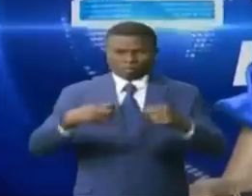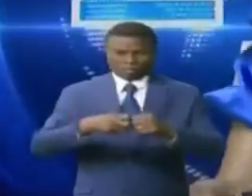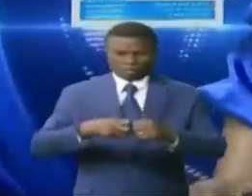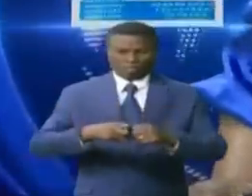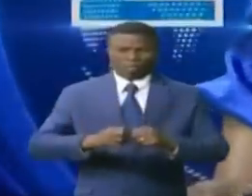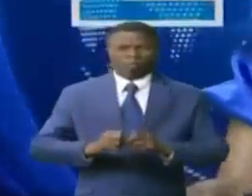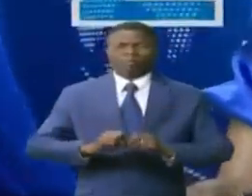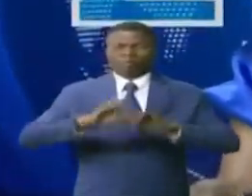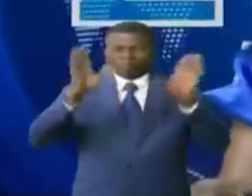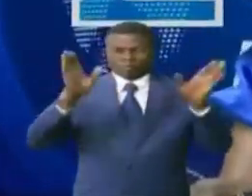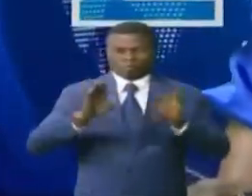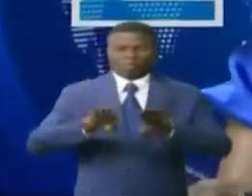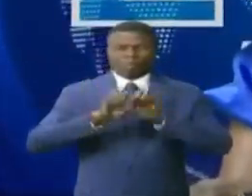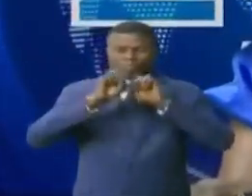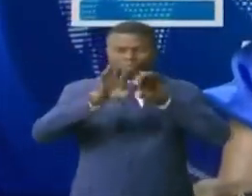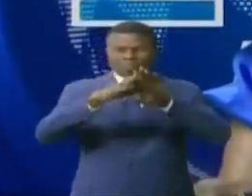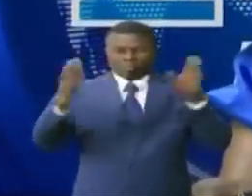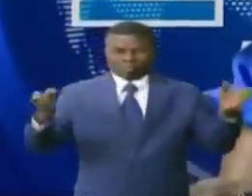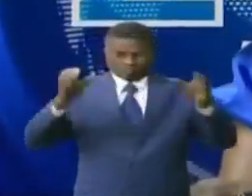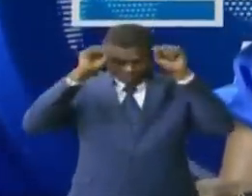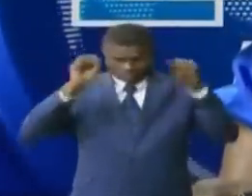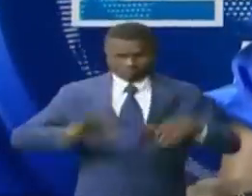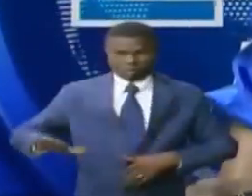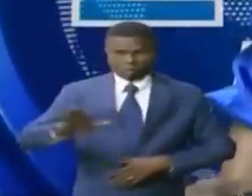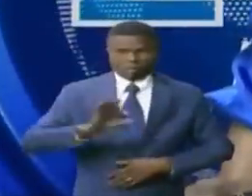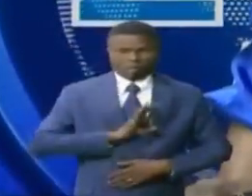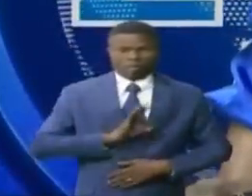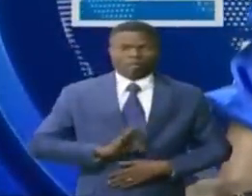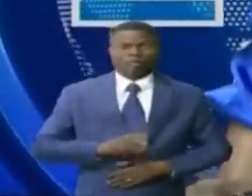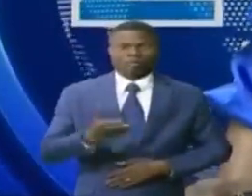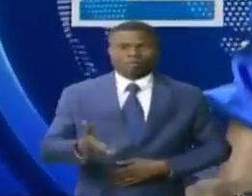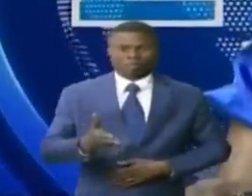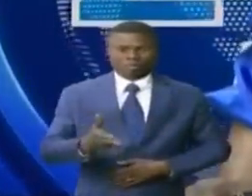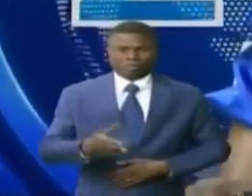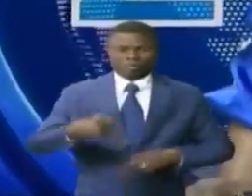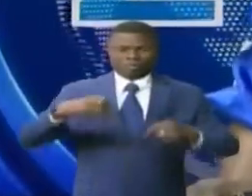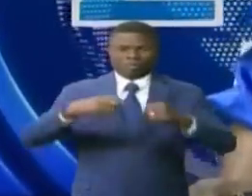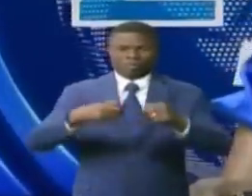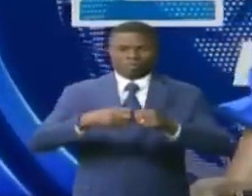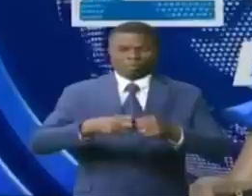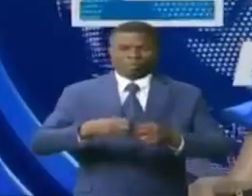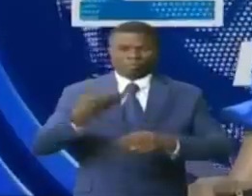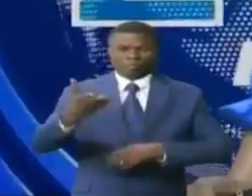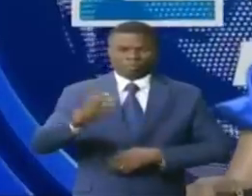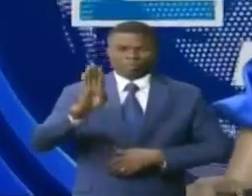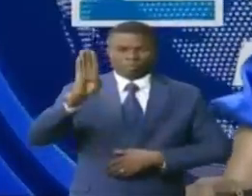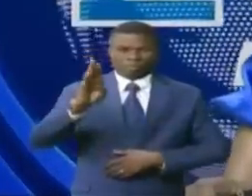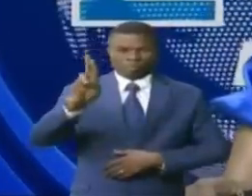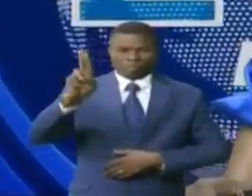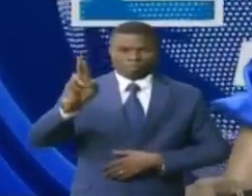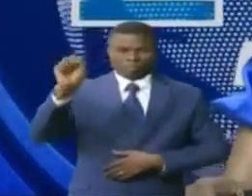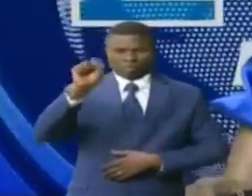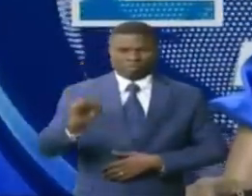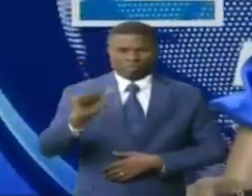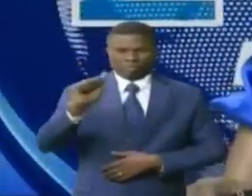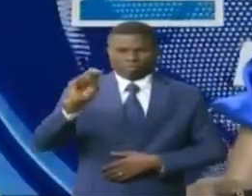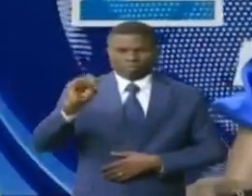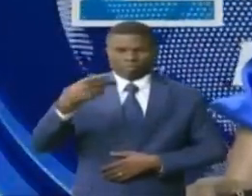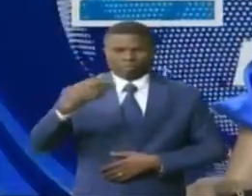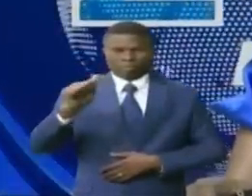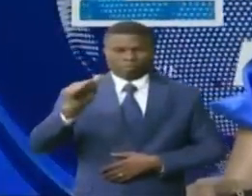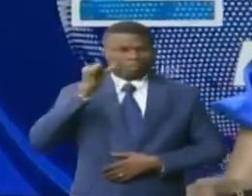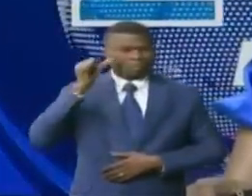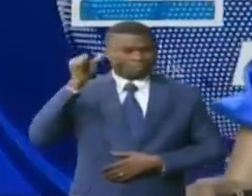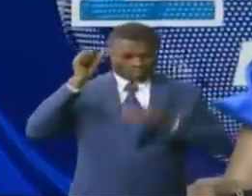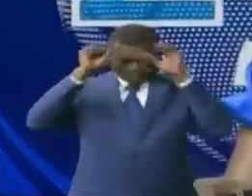travers l'inauguration par le chef de l'État Félix Antoine Tshisekedi Tshilombo de la centrale hydroélectrique de Busanga. Hier, vous le savez, le président de